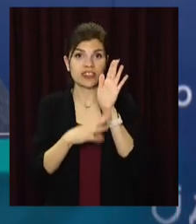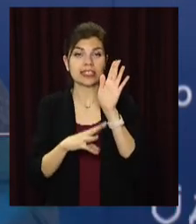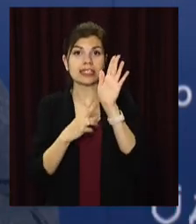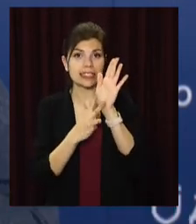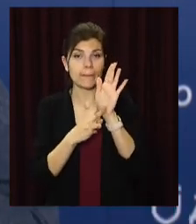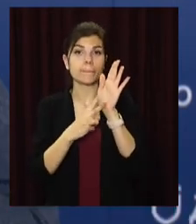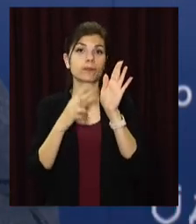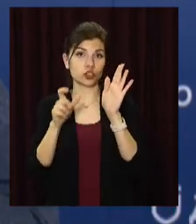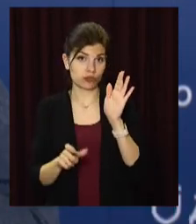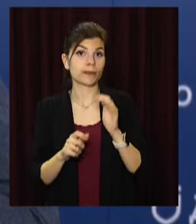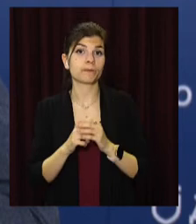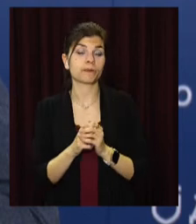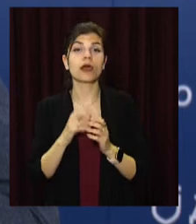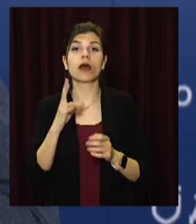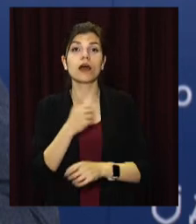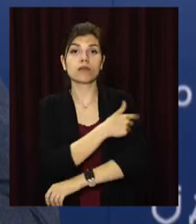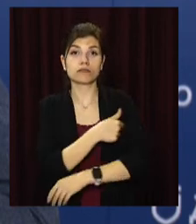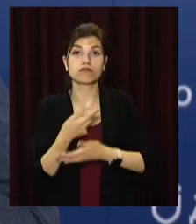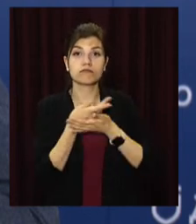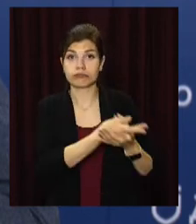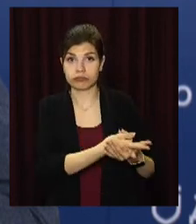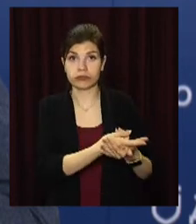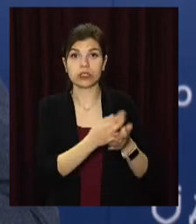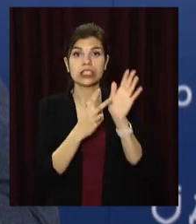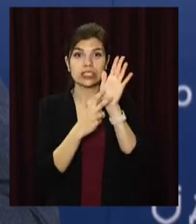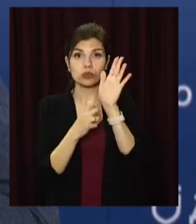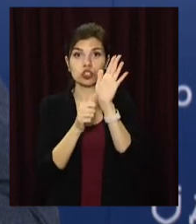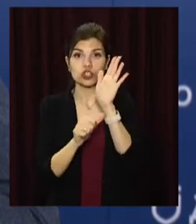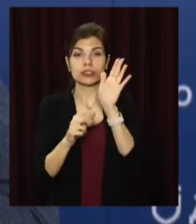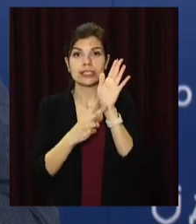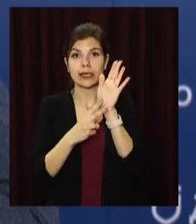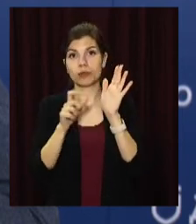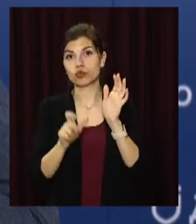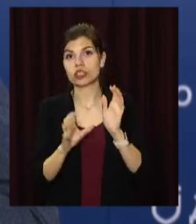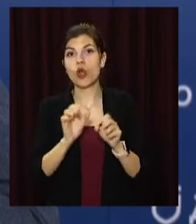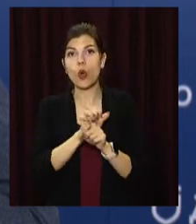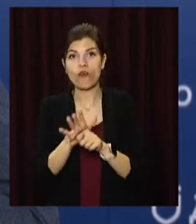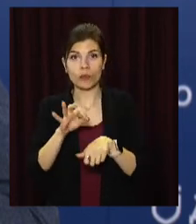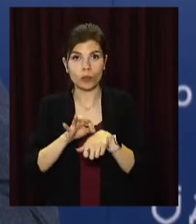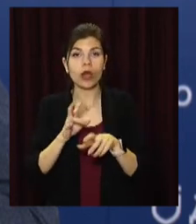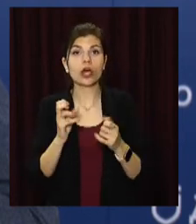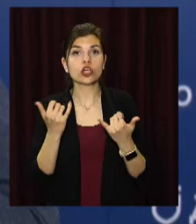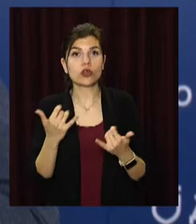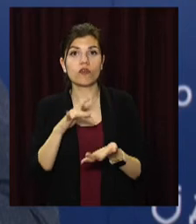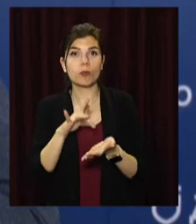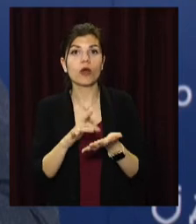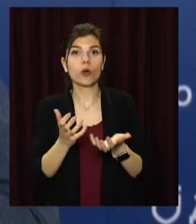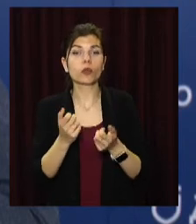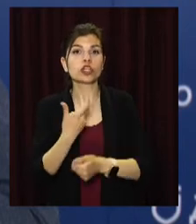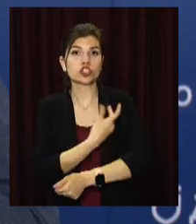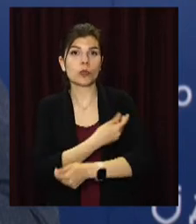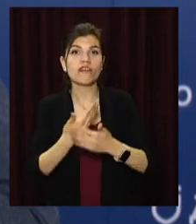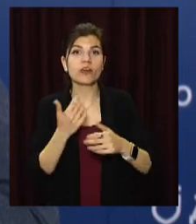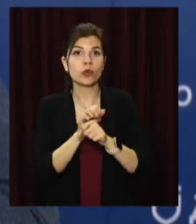5087 пацієнтів. На стаціонарному лікуванні – 767 пацієнтів з ковід. На сьогодні в місті отримали щеплення